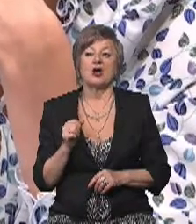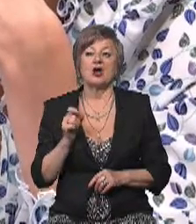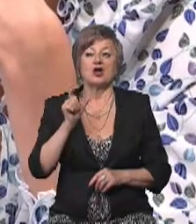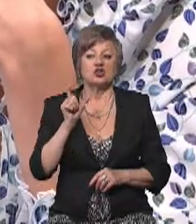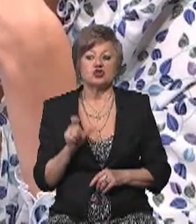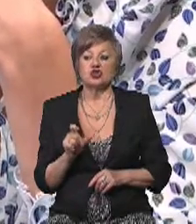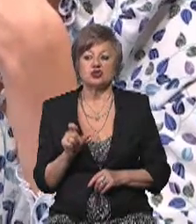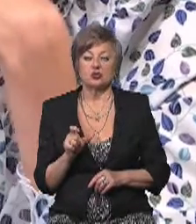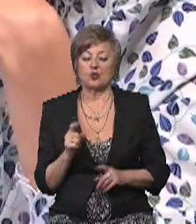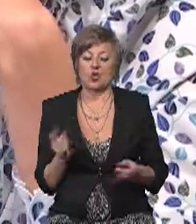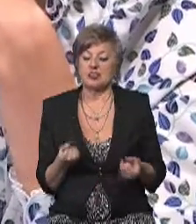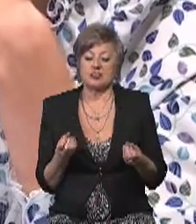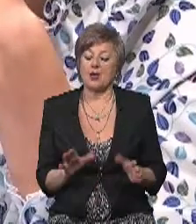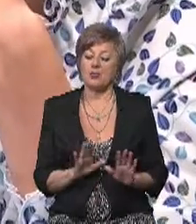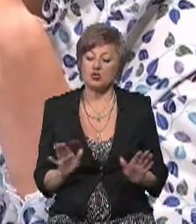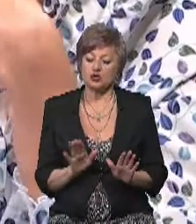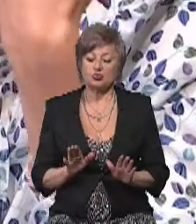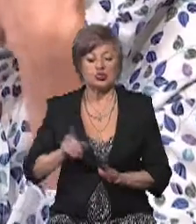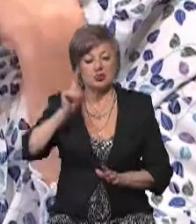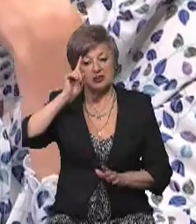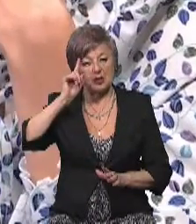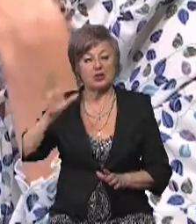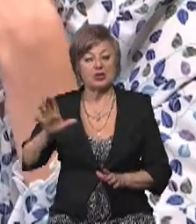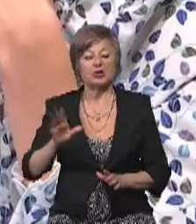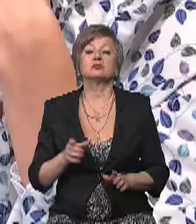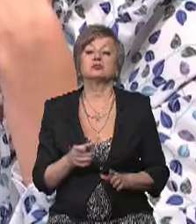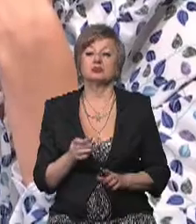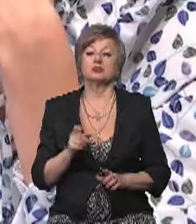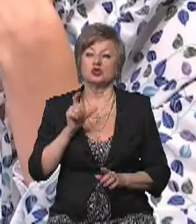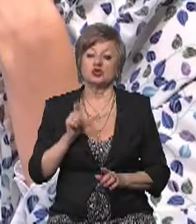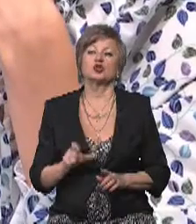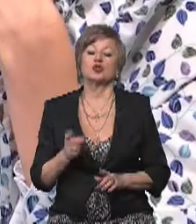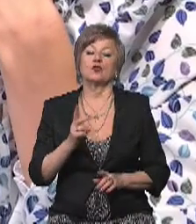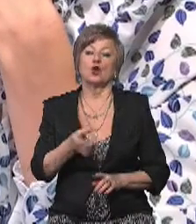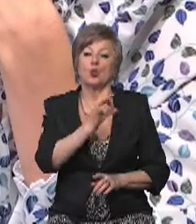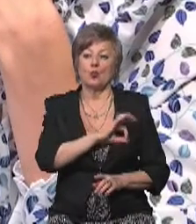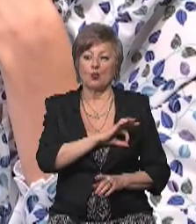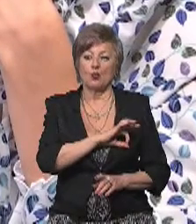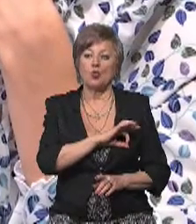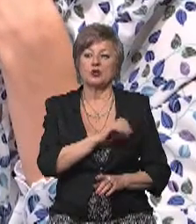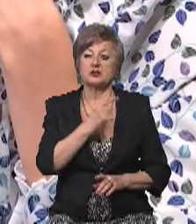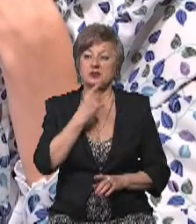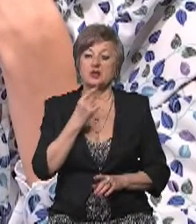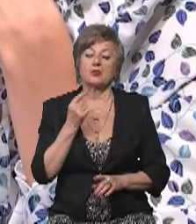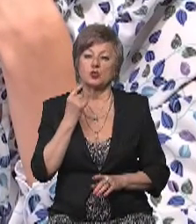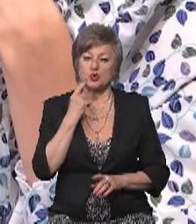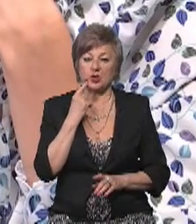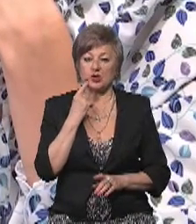людину непересічну, людину відому, людину, яка користується серед багатьох